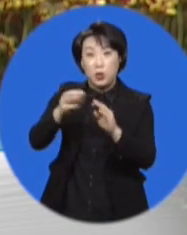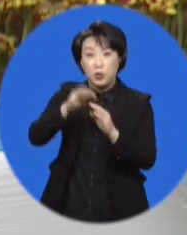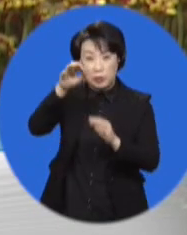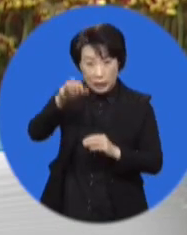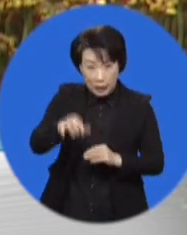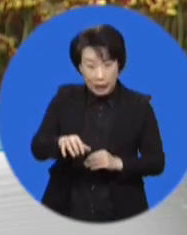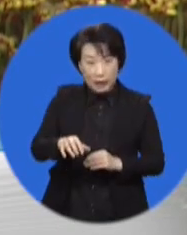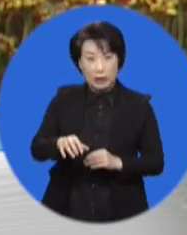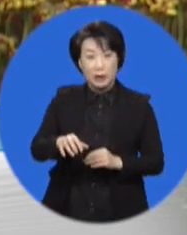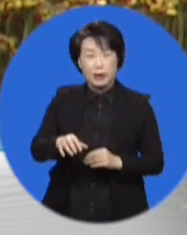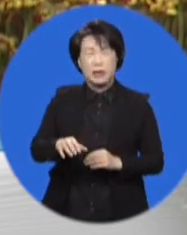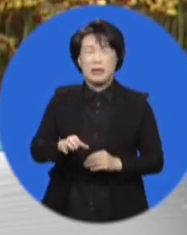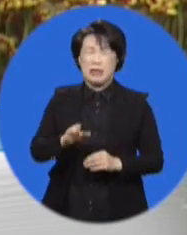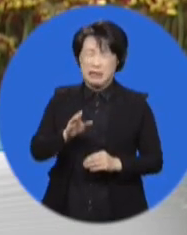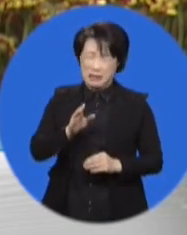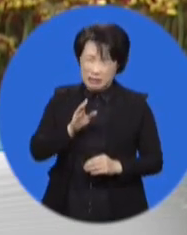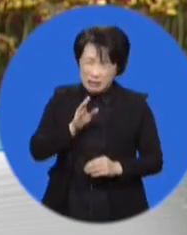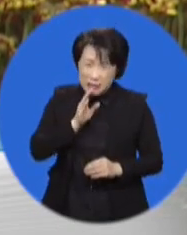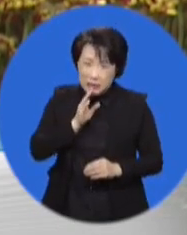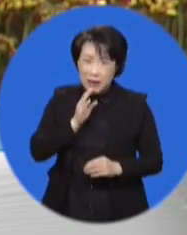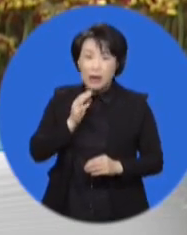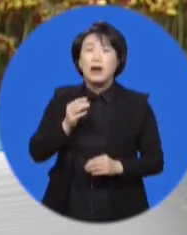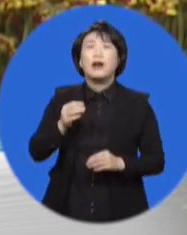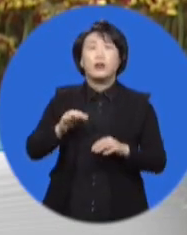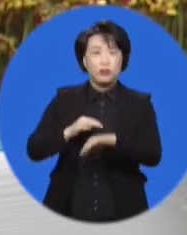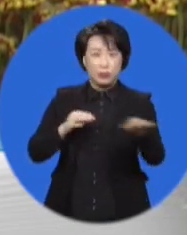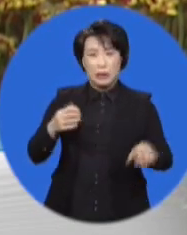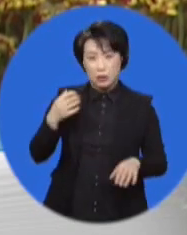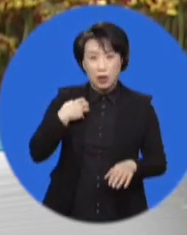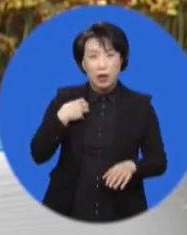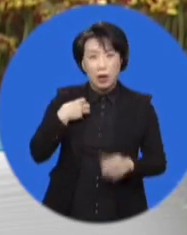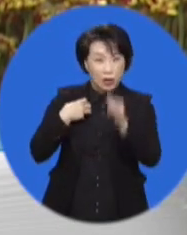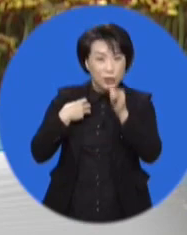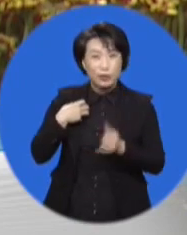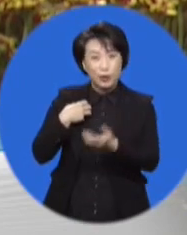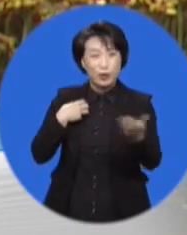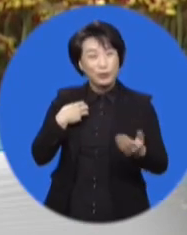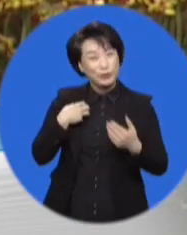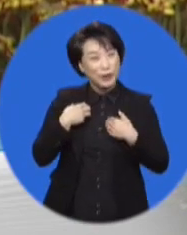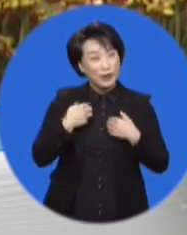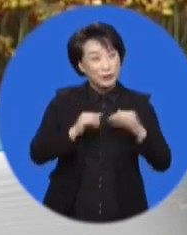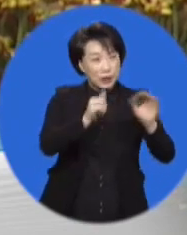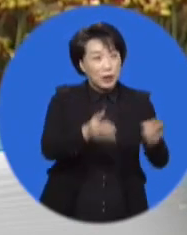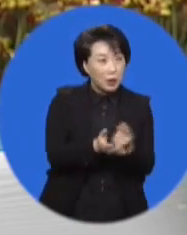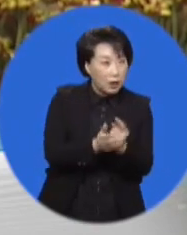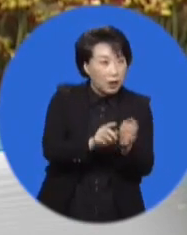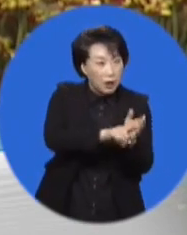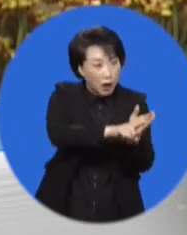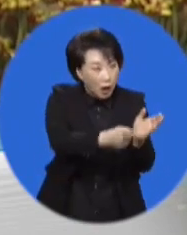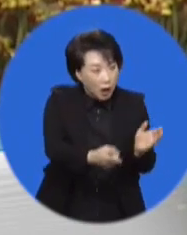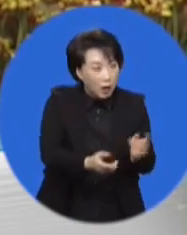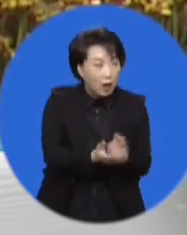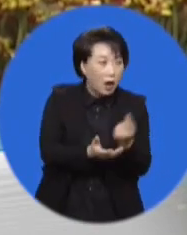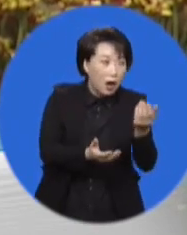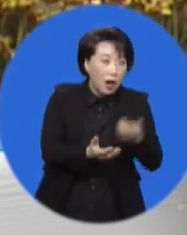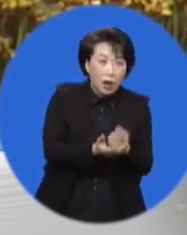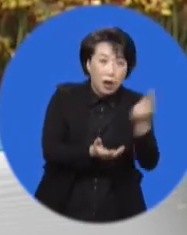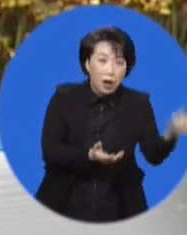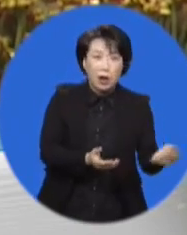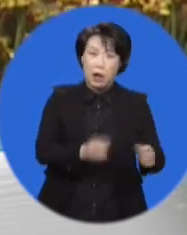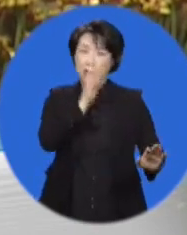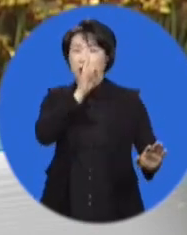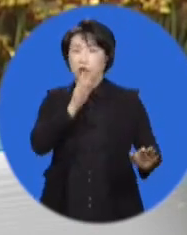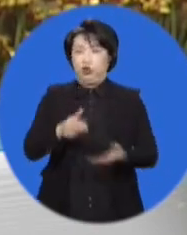교회에 정말로 지체가 됐다는 것은 나는 세상에 떨어져 나갈 수 없는 주님과 한